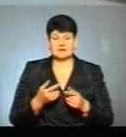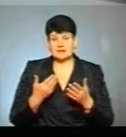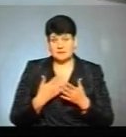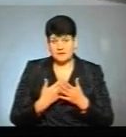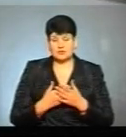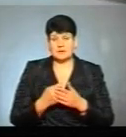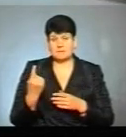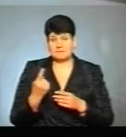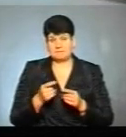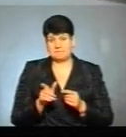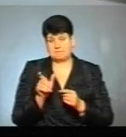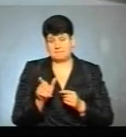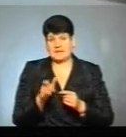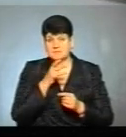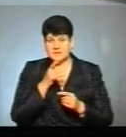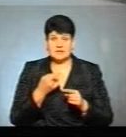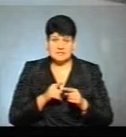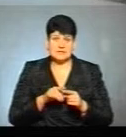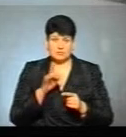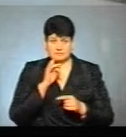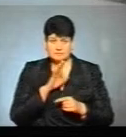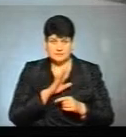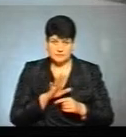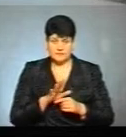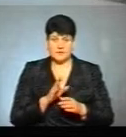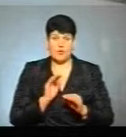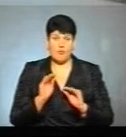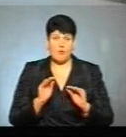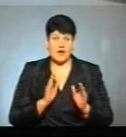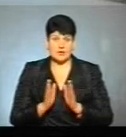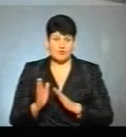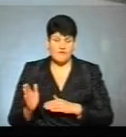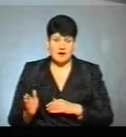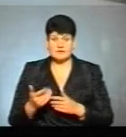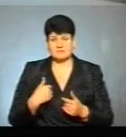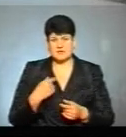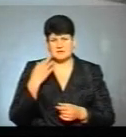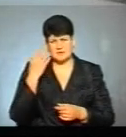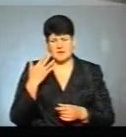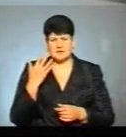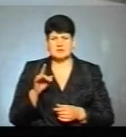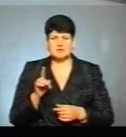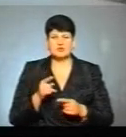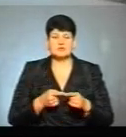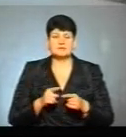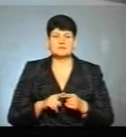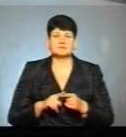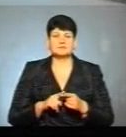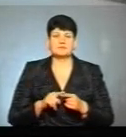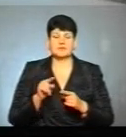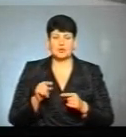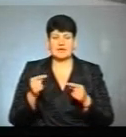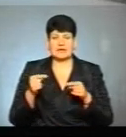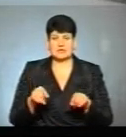певний період це створить певний дискомфорт щодо упорядкування, але мені здається, що той